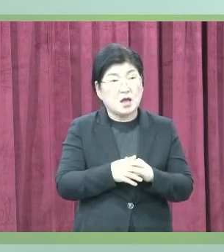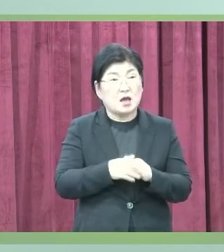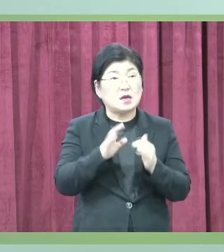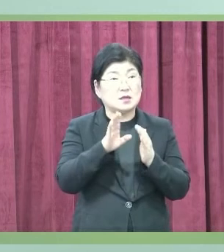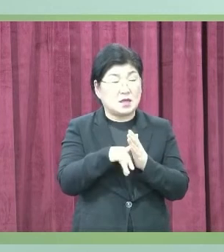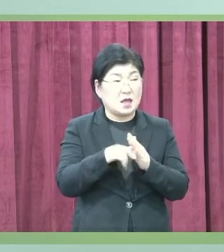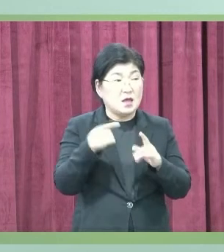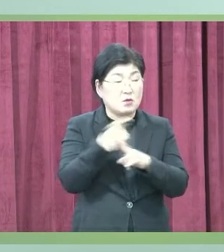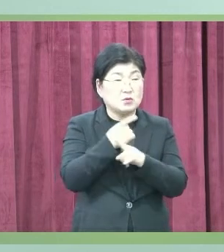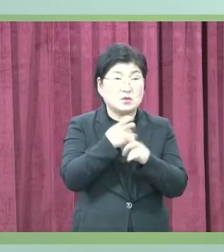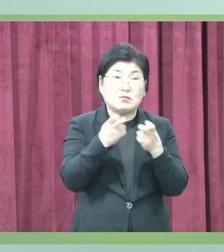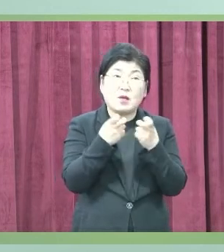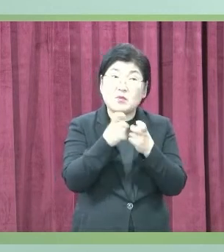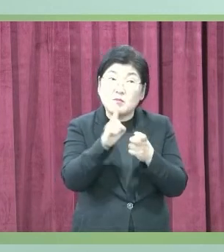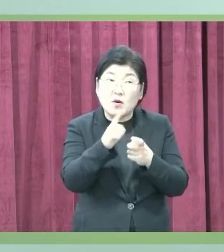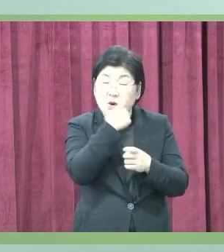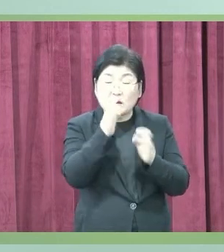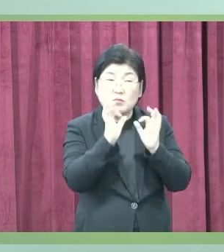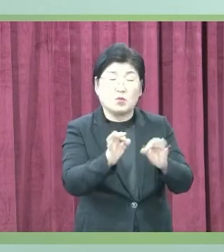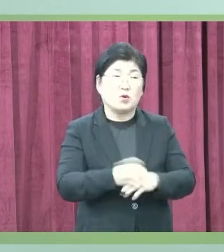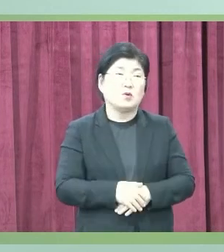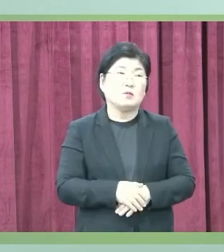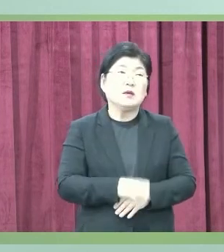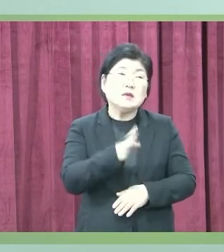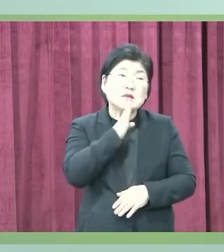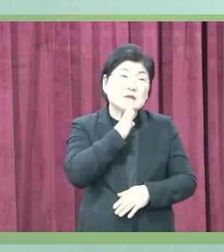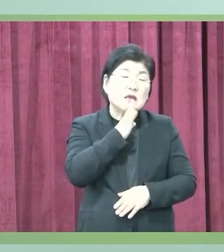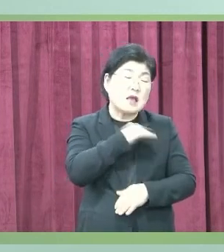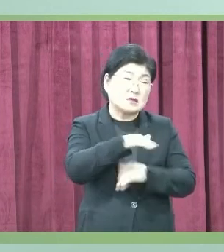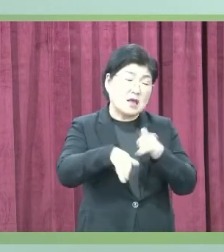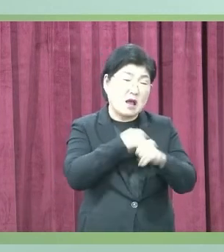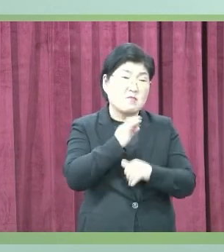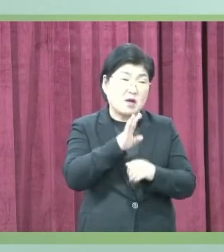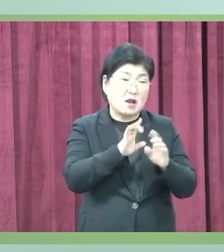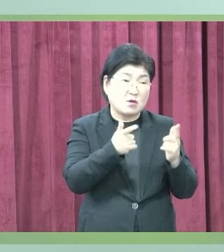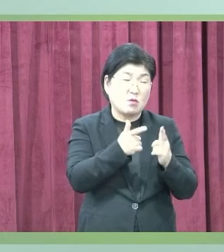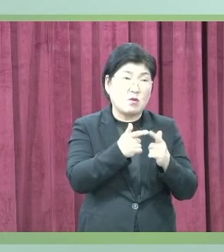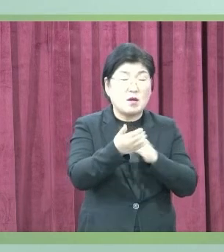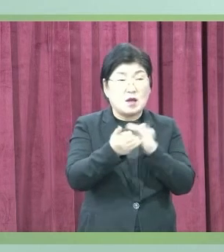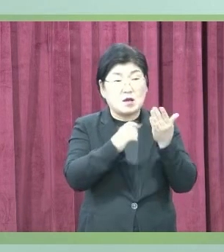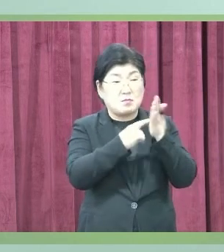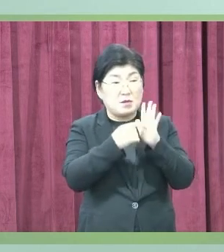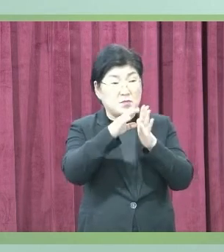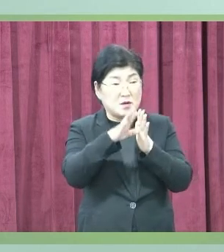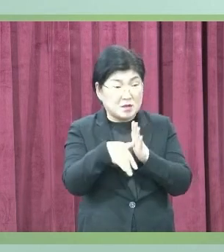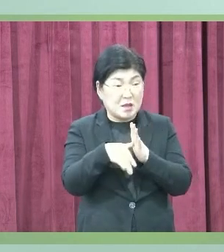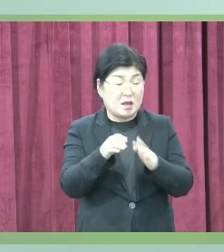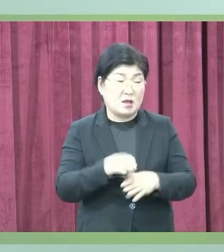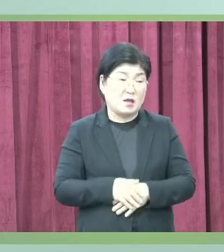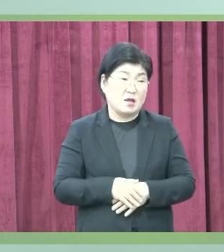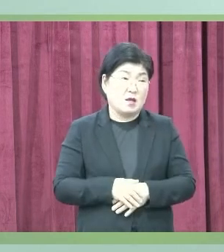개선 방안을 한번 보도록 하겠습니다. 실태조사의 결과뿐만 아니라 앞선 발표 자료를 종합해서 개선